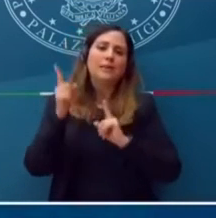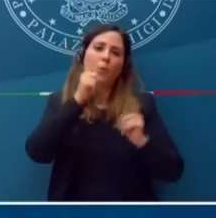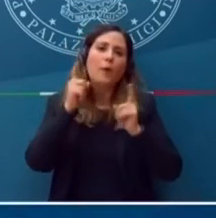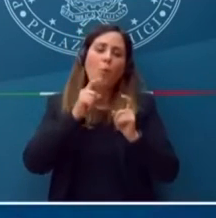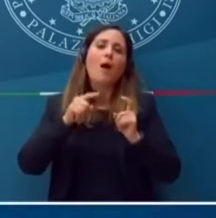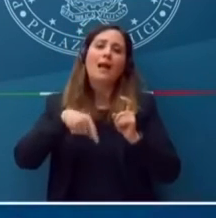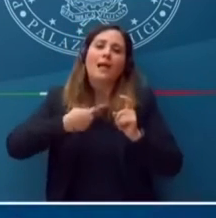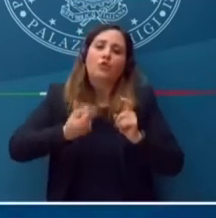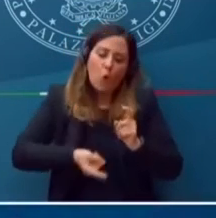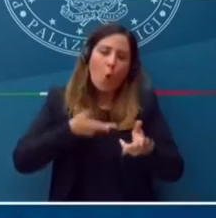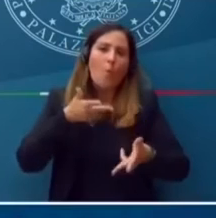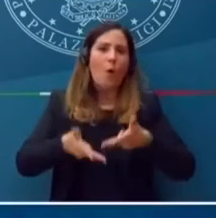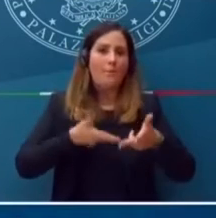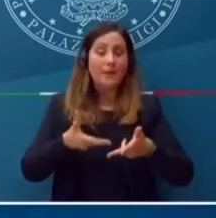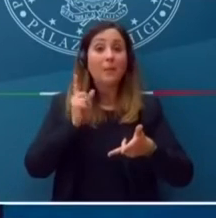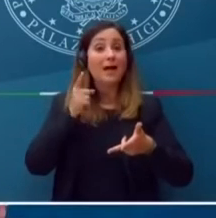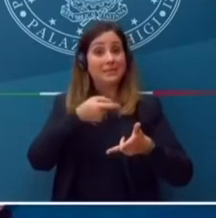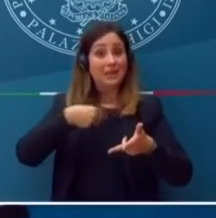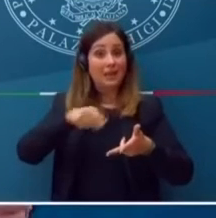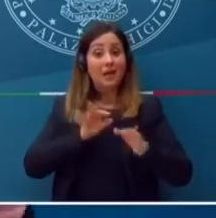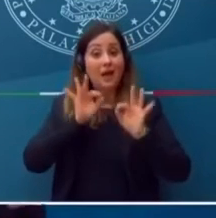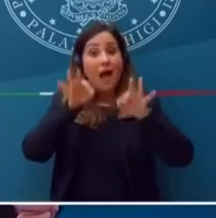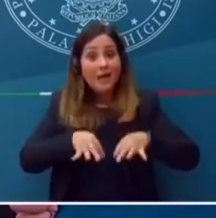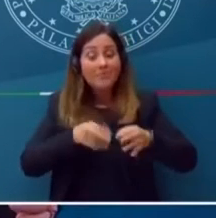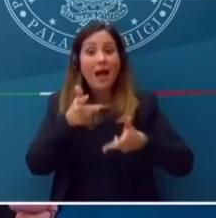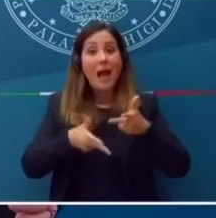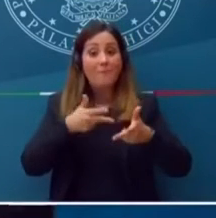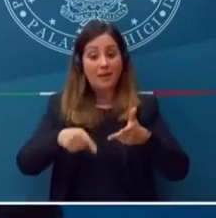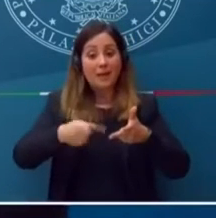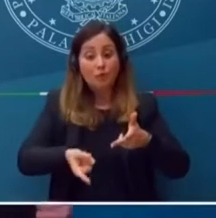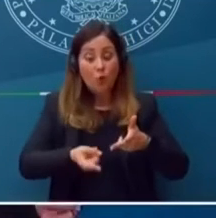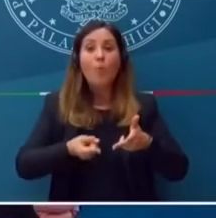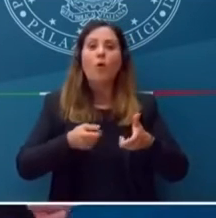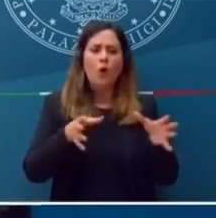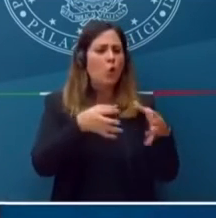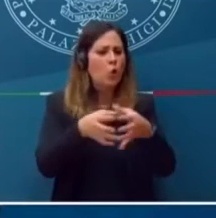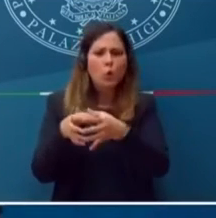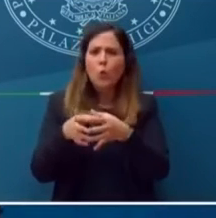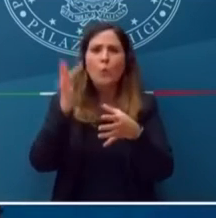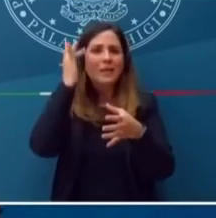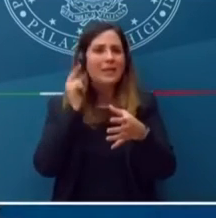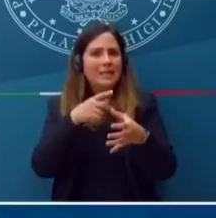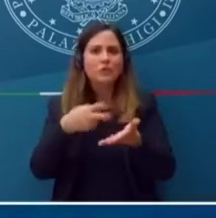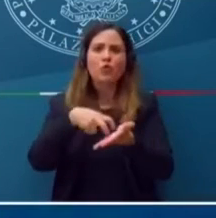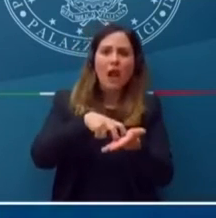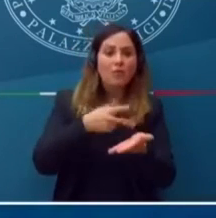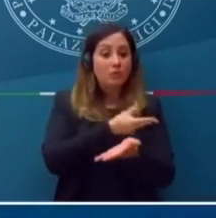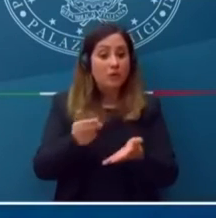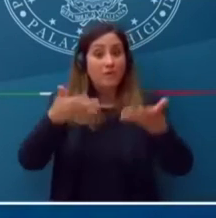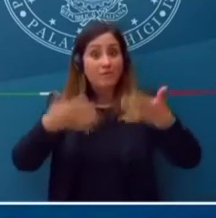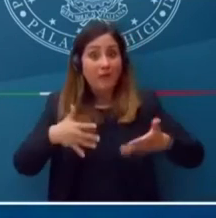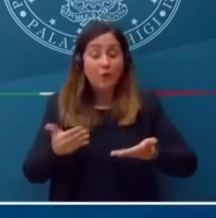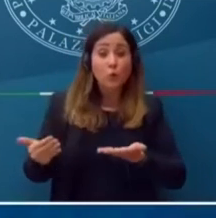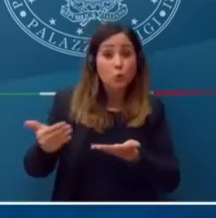quarto trimestre avendo vaccinato tutti quelli che sono nelle classi di rischio, i più anziani e i più fragili, beh, insomma,